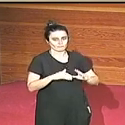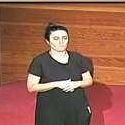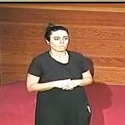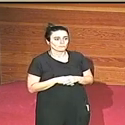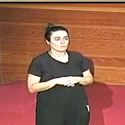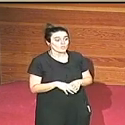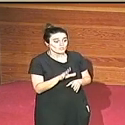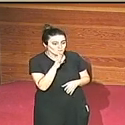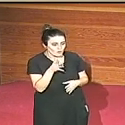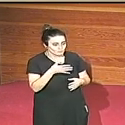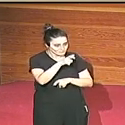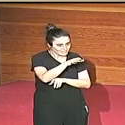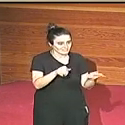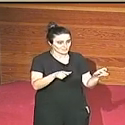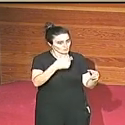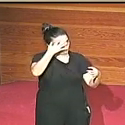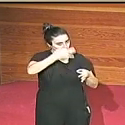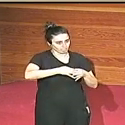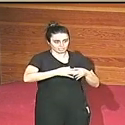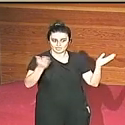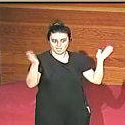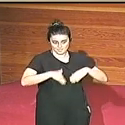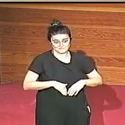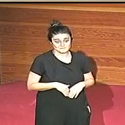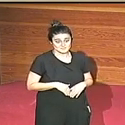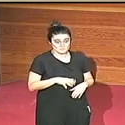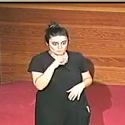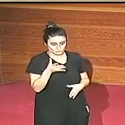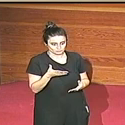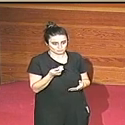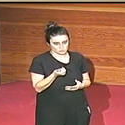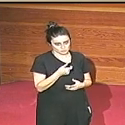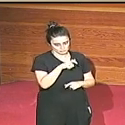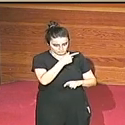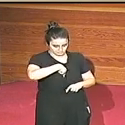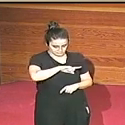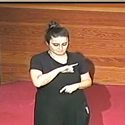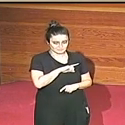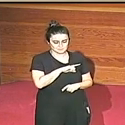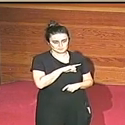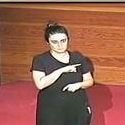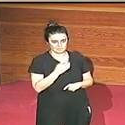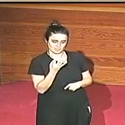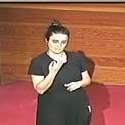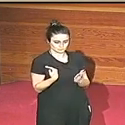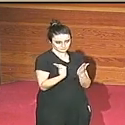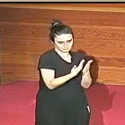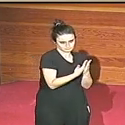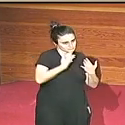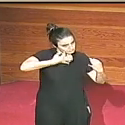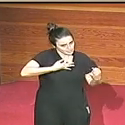Sinesgarritasun krisi baten erdian gaude, eta sinesgarritasuna da kazetariok eta kazetaritzak duen altxorrik handiena,